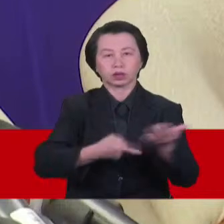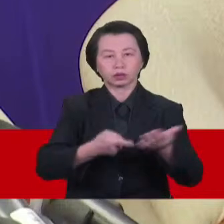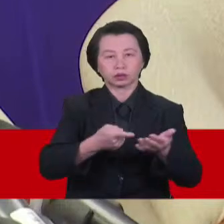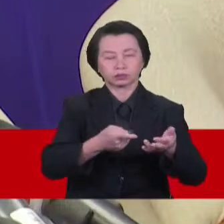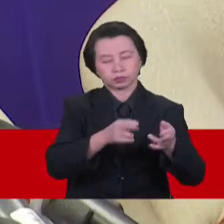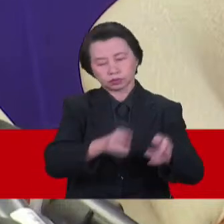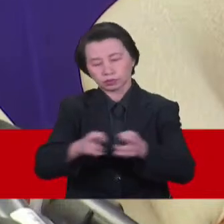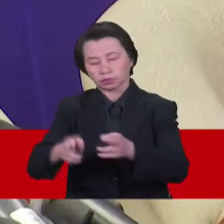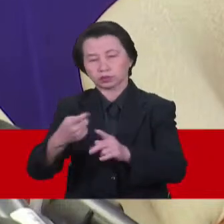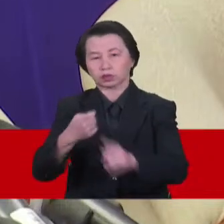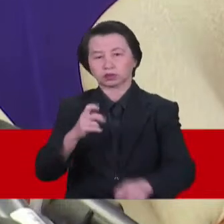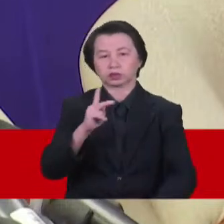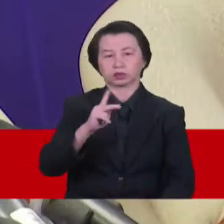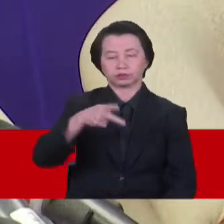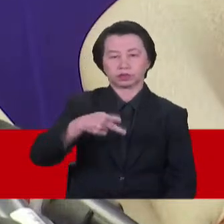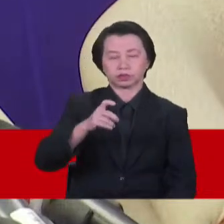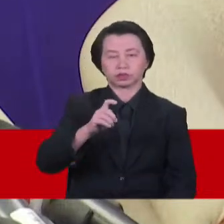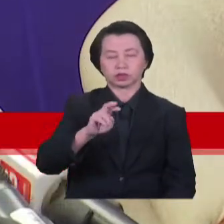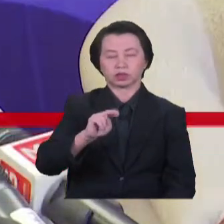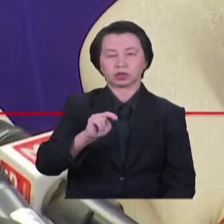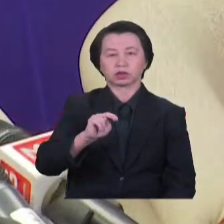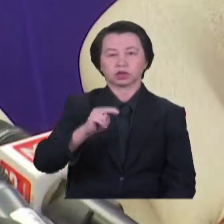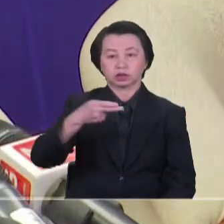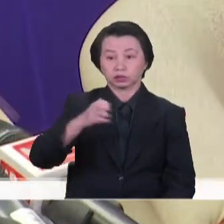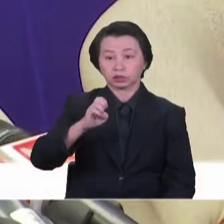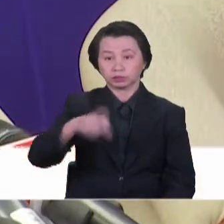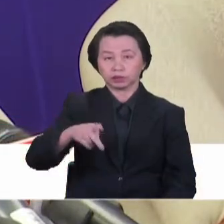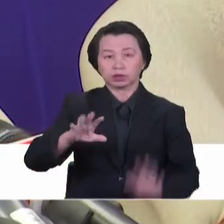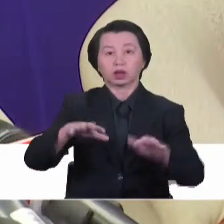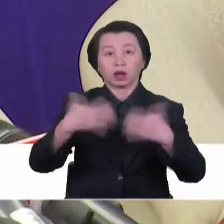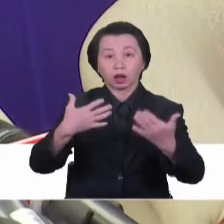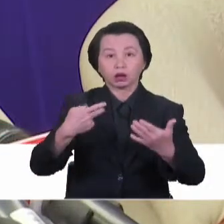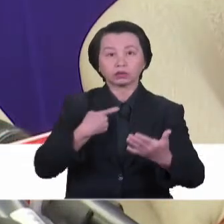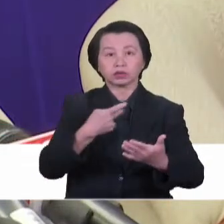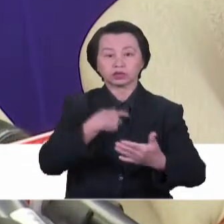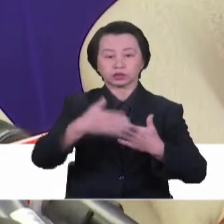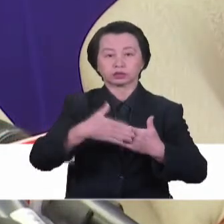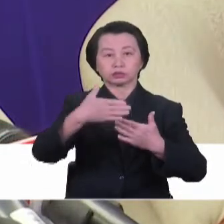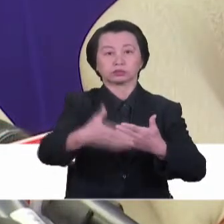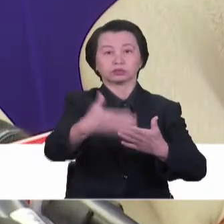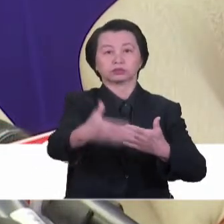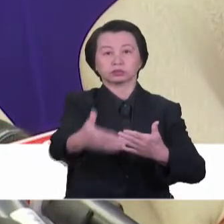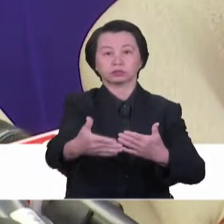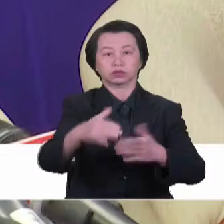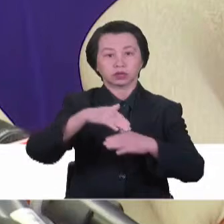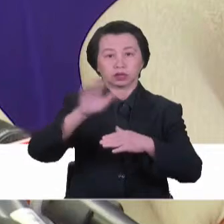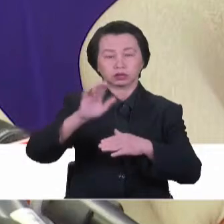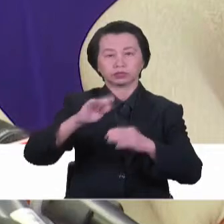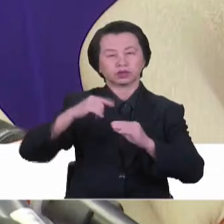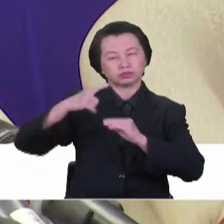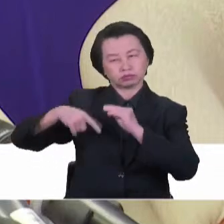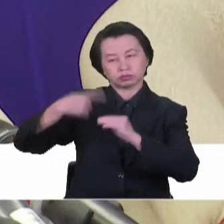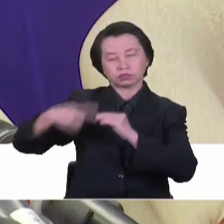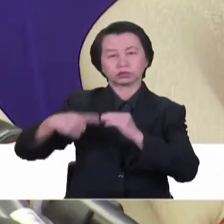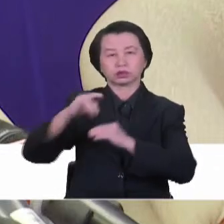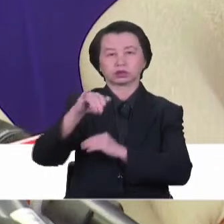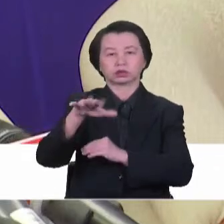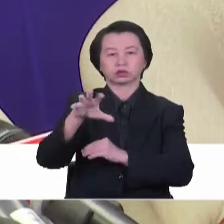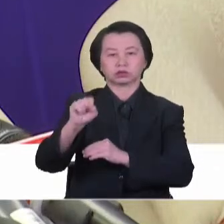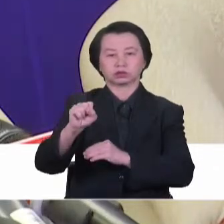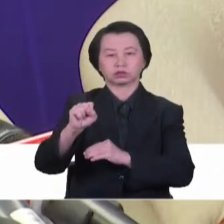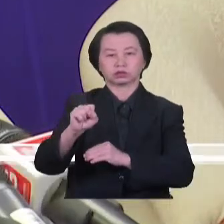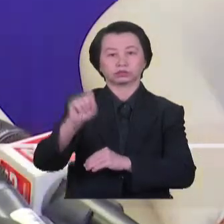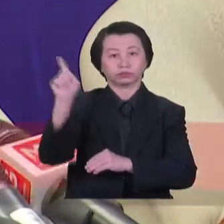rancangan daripada KPDNHP ini, bagaimana kita melangkah ke depan lebih-lebih lagi berkenaan dengan isu